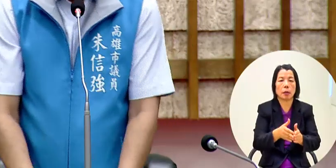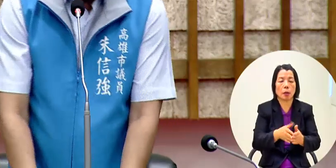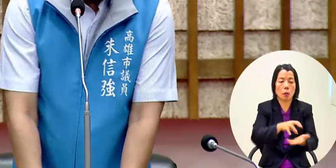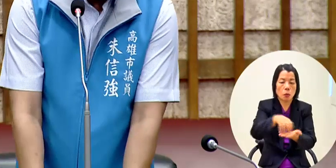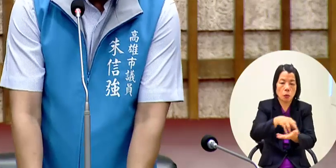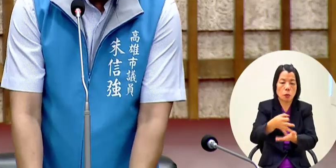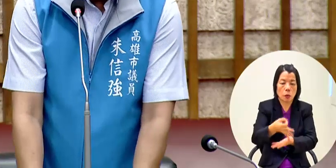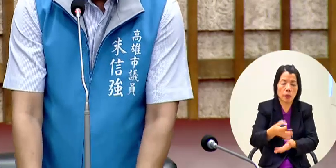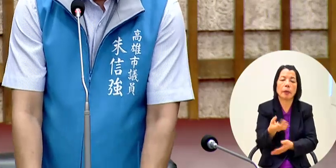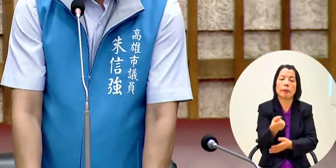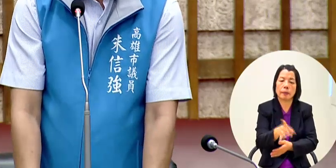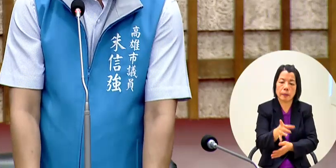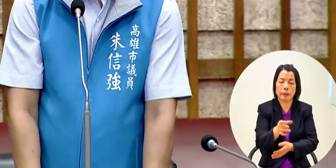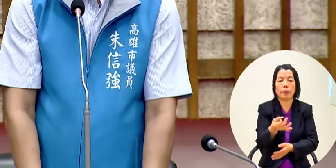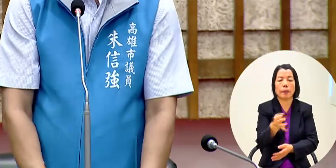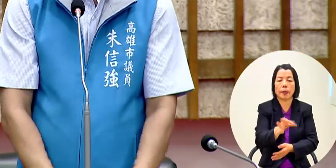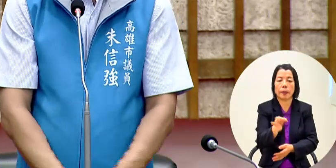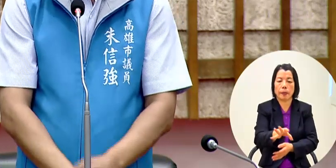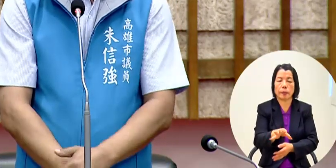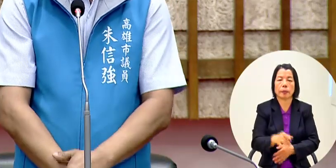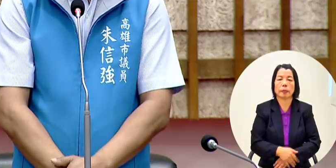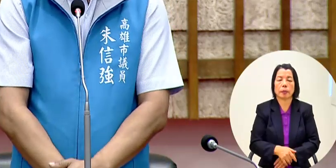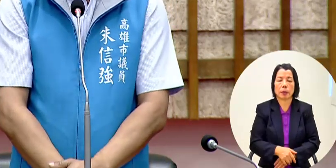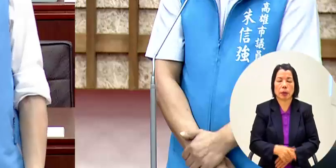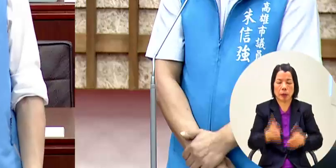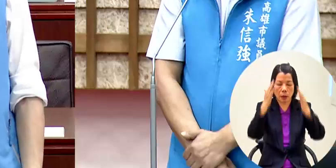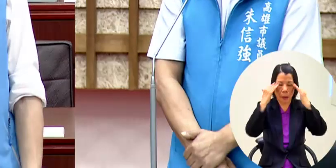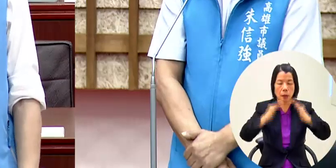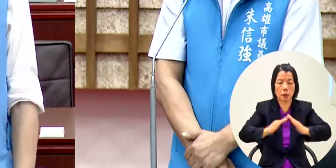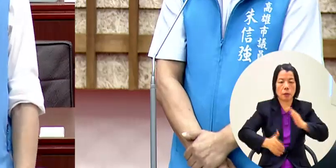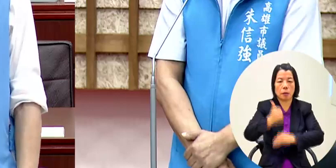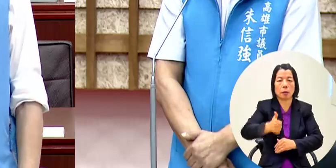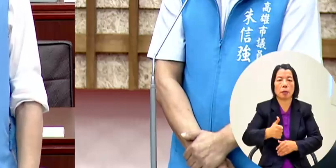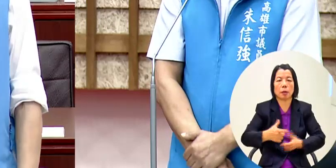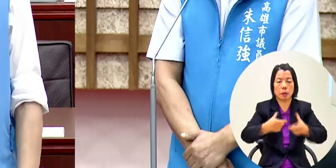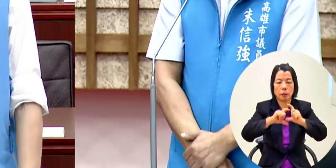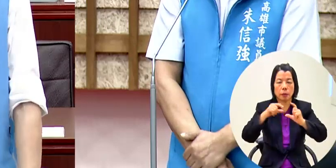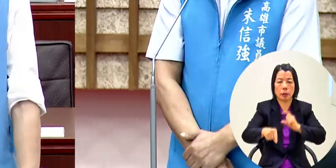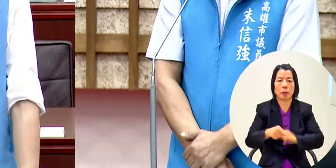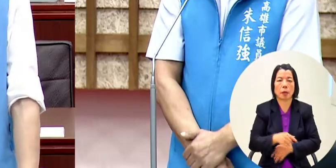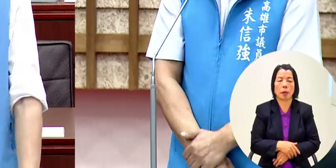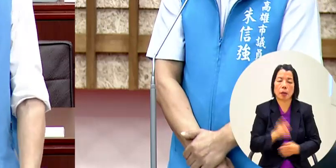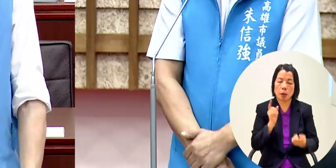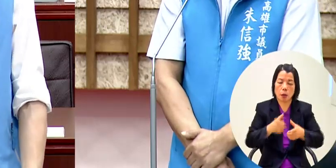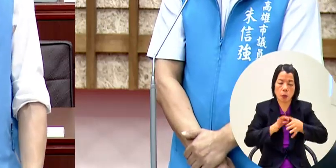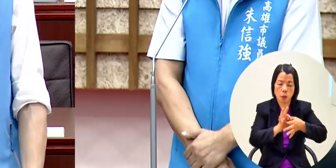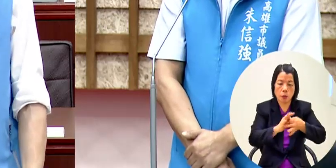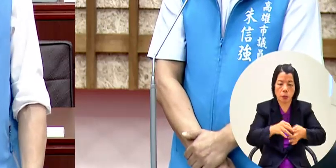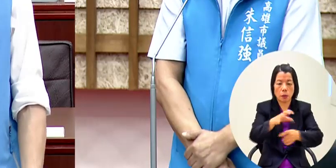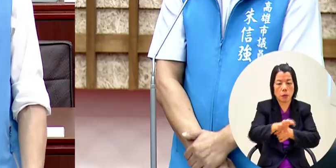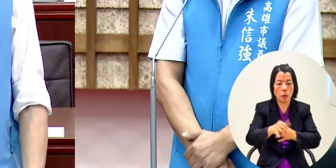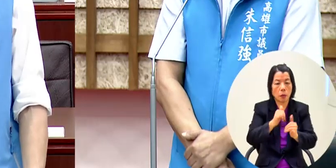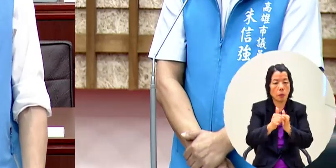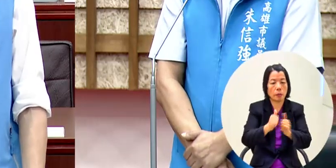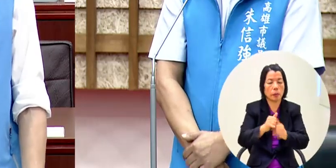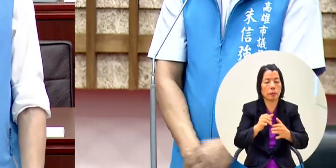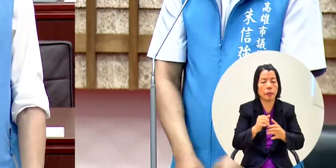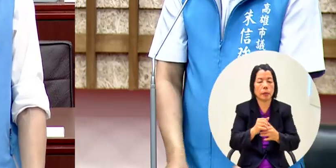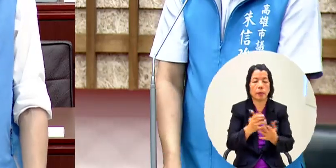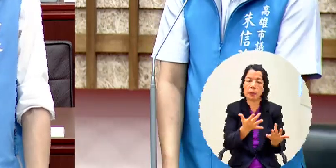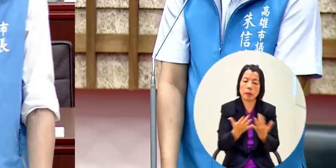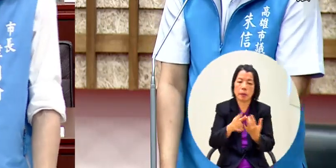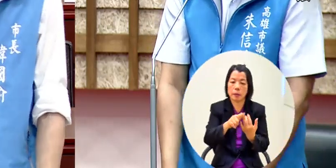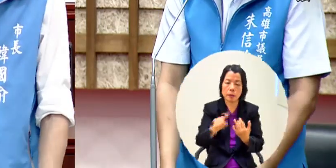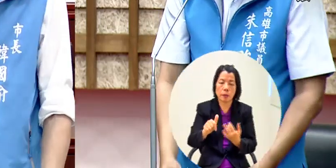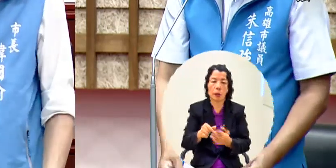复。 请韩市长答复。 谢谢朱信强议员这么关心农民团体。的确，市政府这边对于我